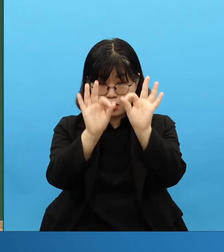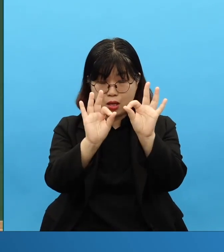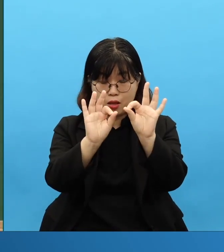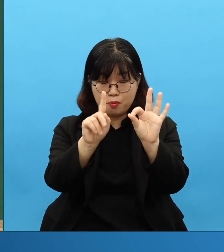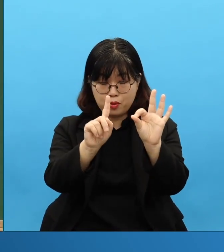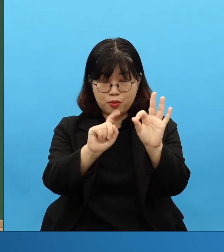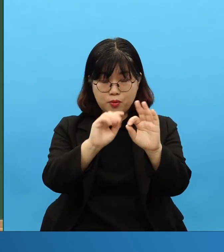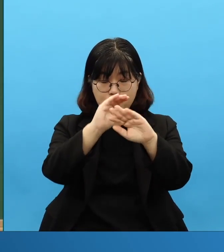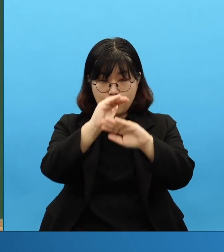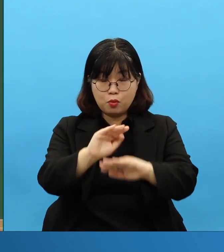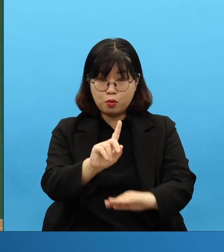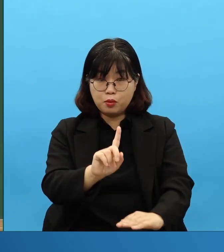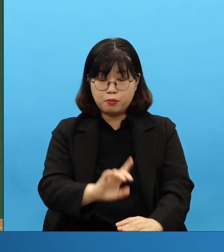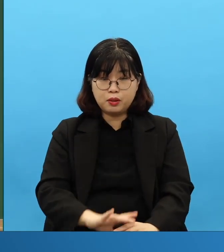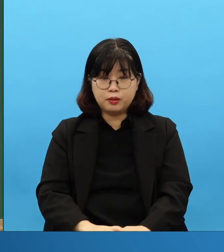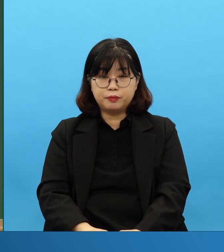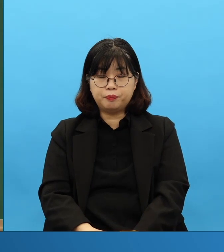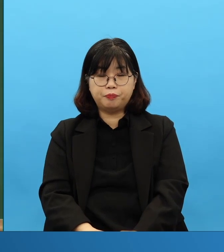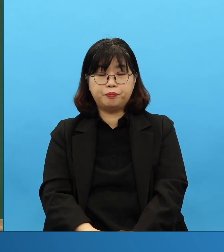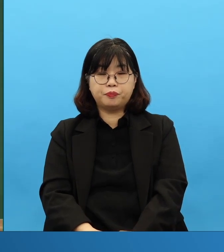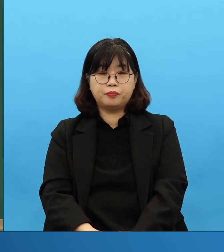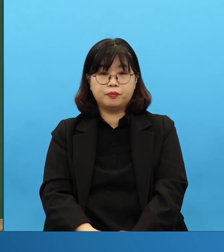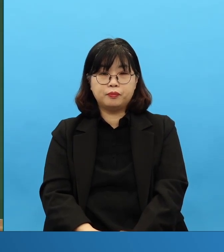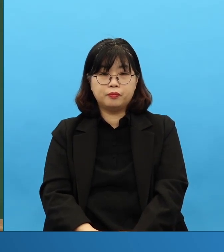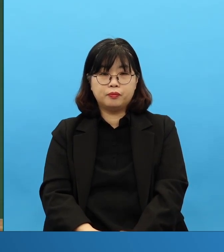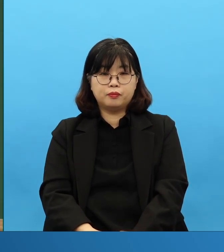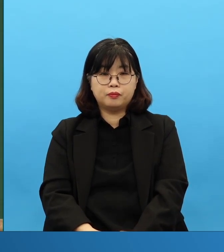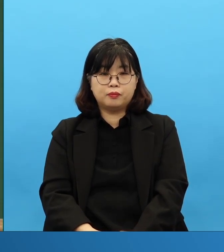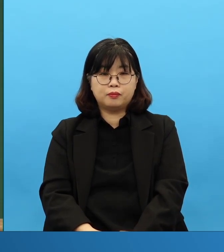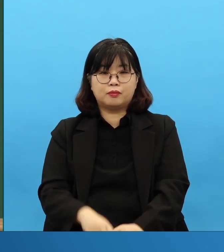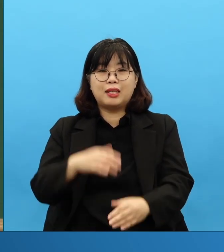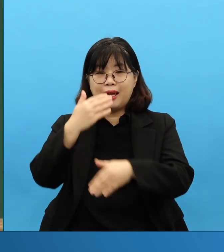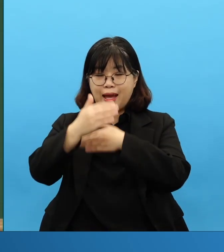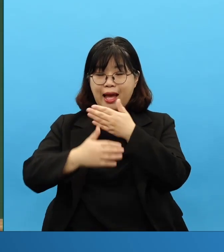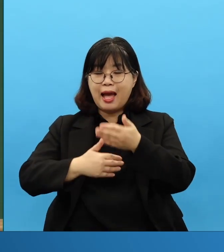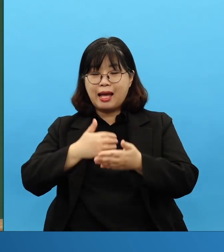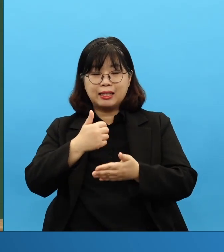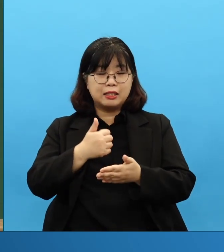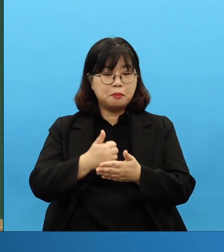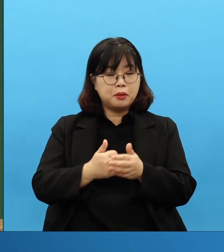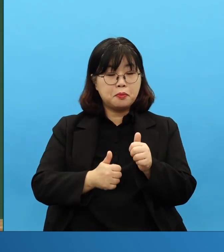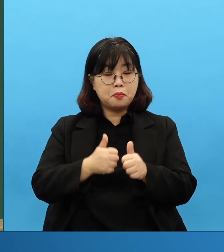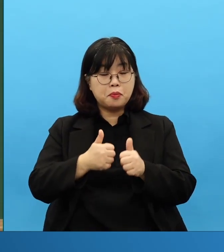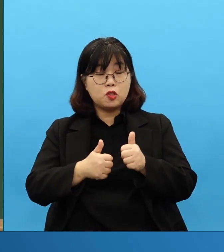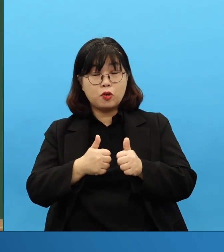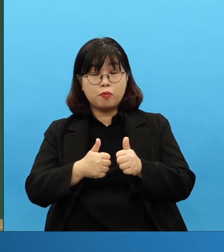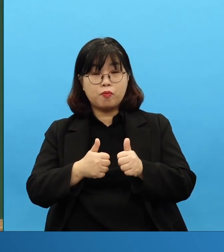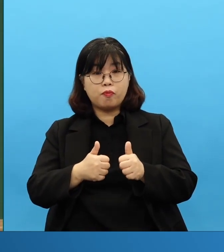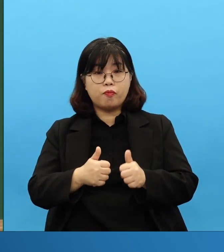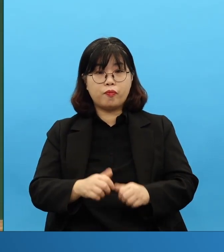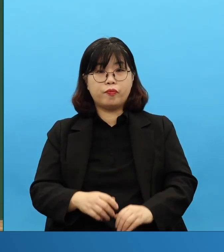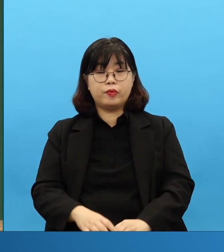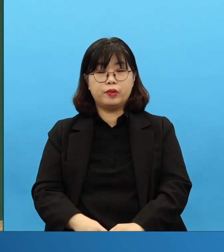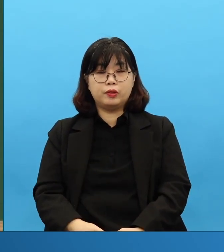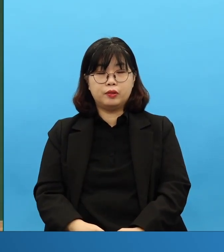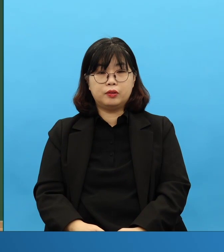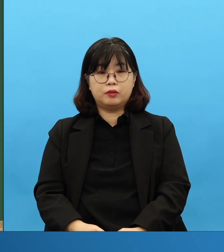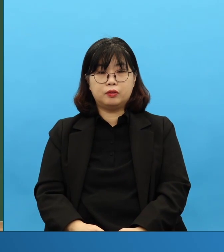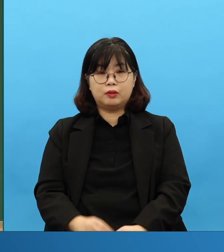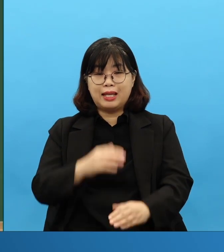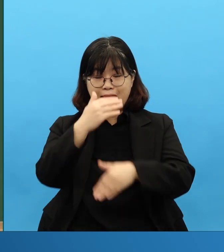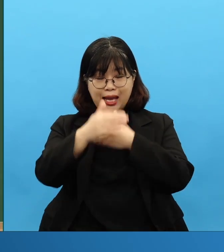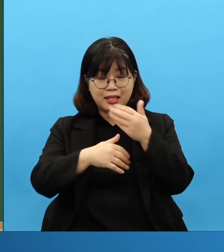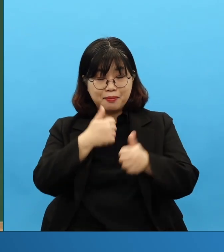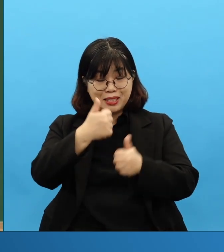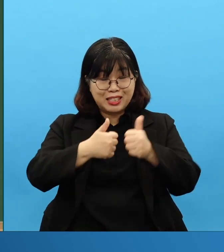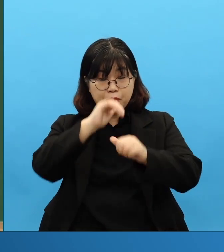나옵니까? こちらに出てくることは何でしょう? 하나님의 시험이도. 하나님의 시험이가 出てきます. 창세기 22장 내용입니다.